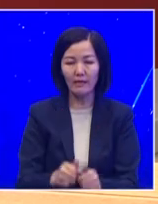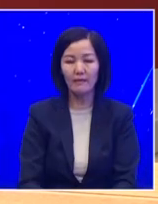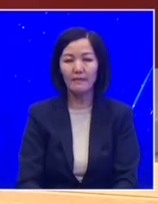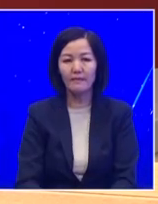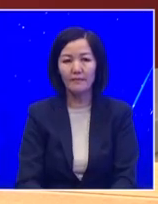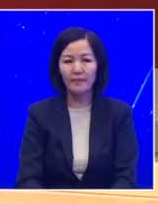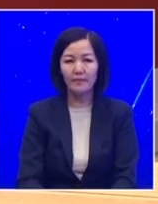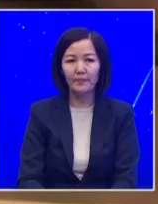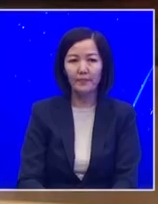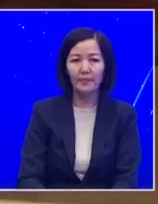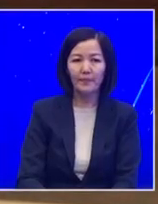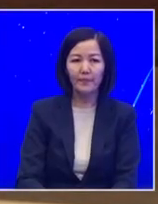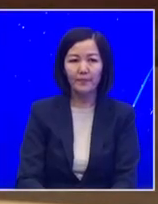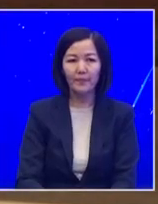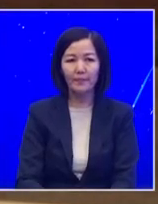внимание.